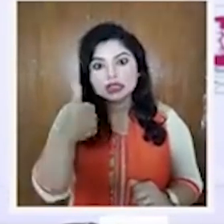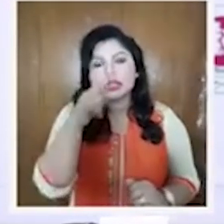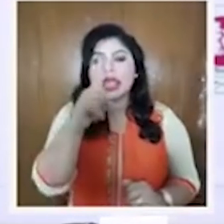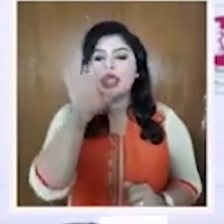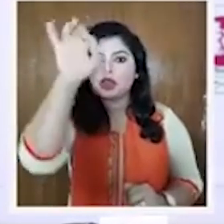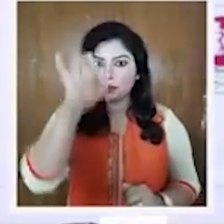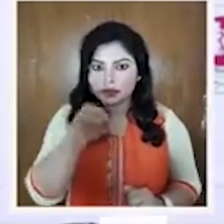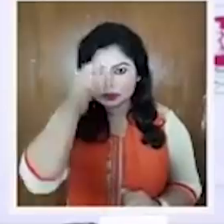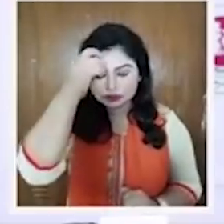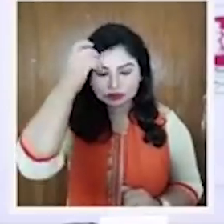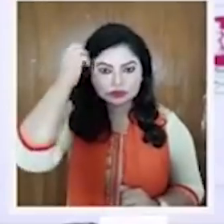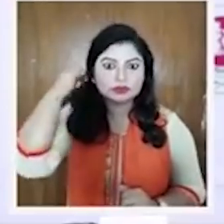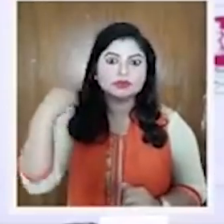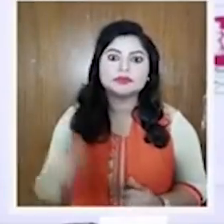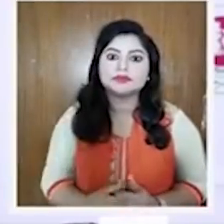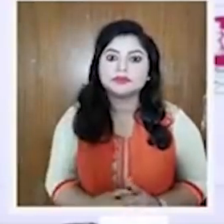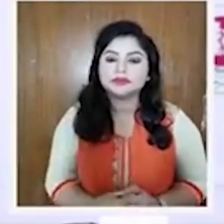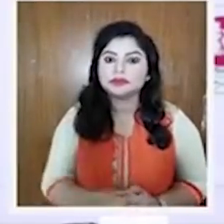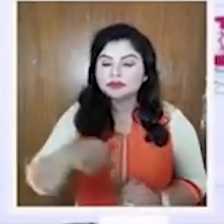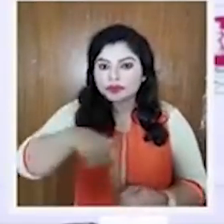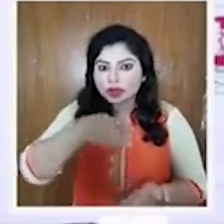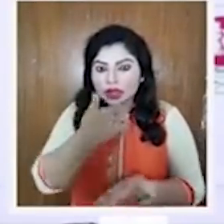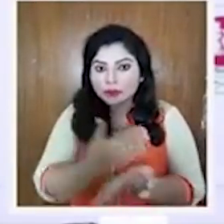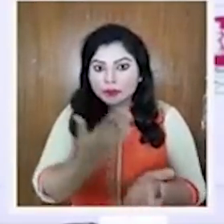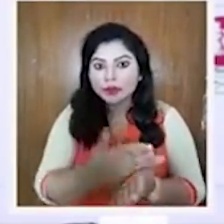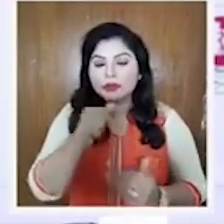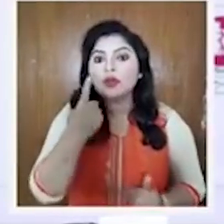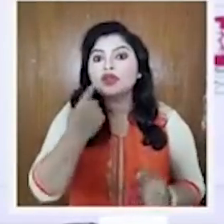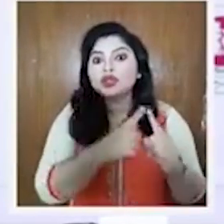28.83%, এবং 60-এর অধিক বয়সের 1,437 জন,